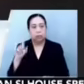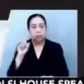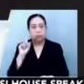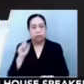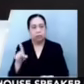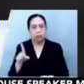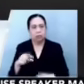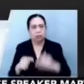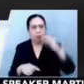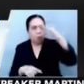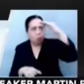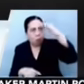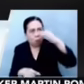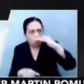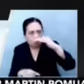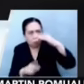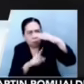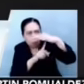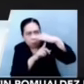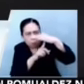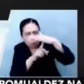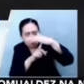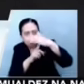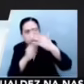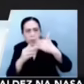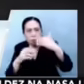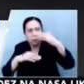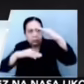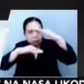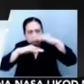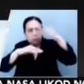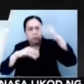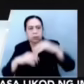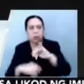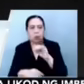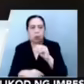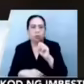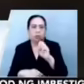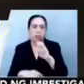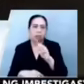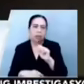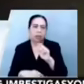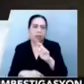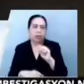baba umano ang lipad at halos dumikit sa Jose Maria College ng KOJC.